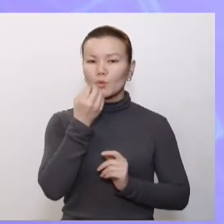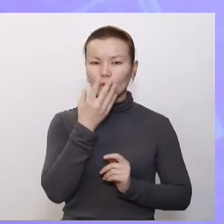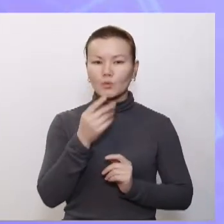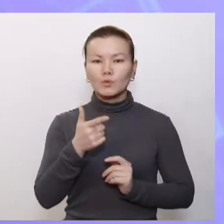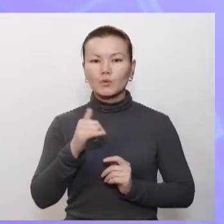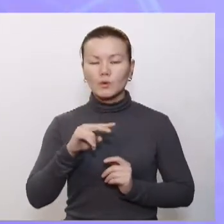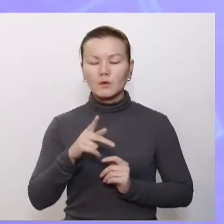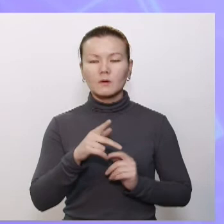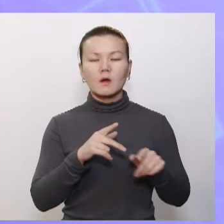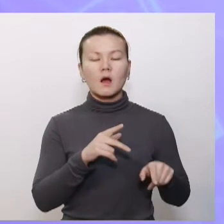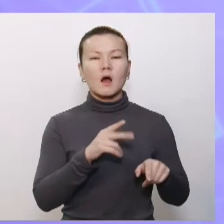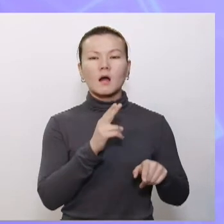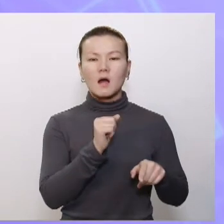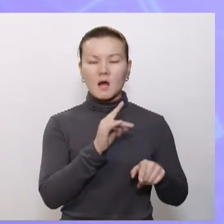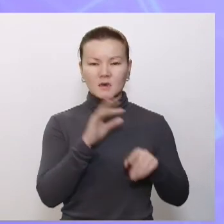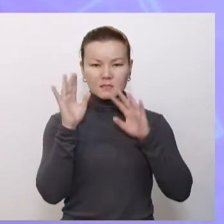кар,